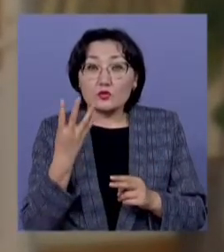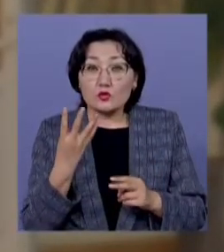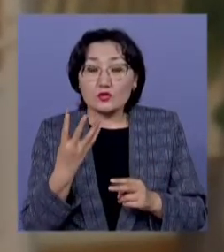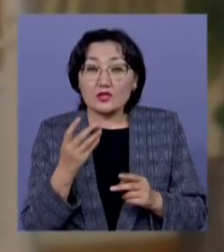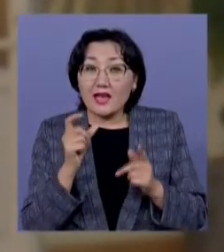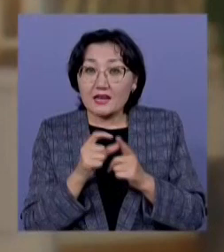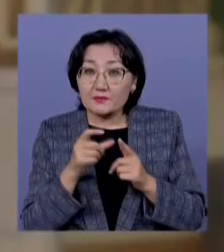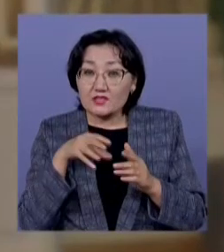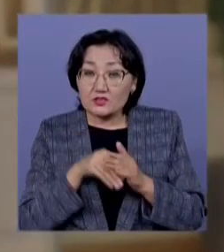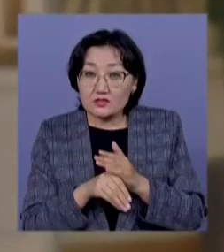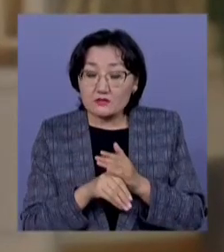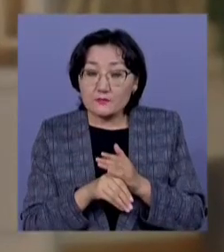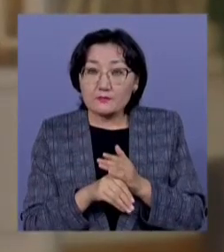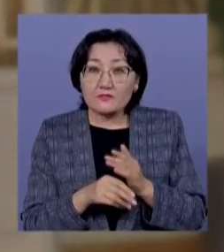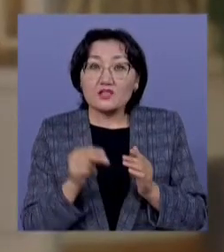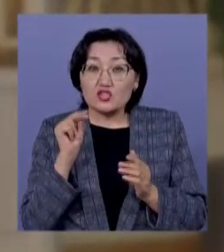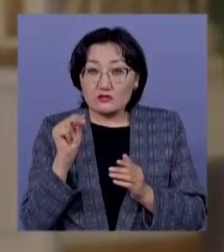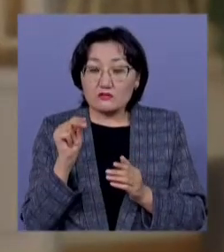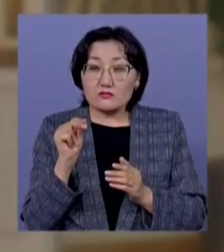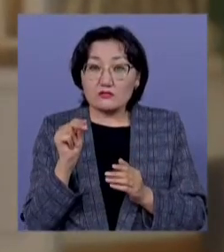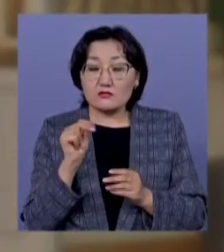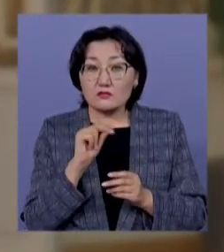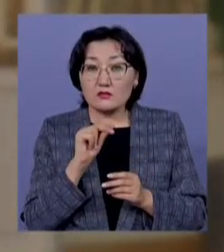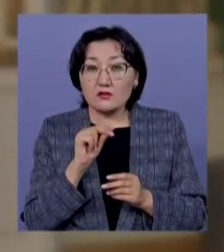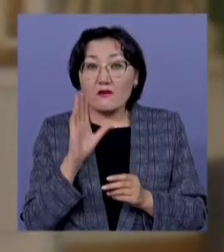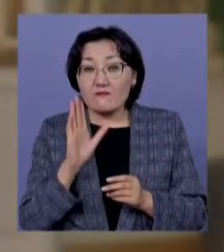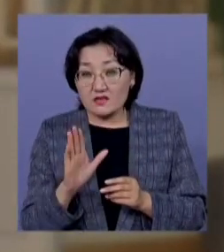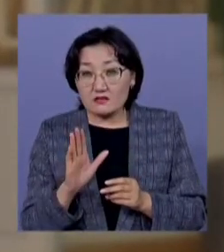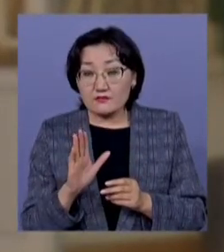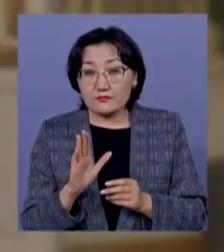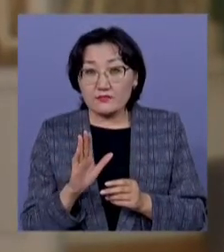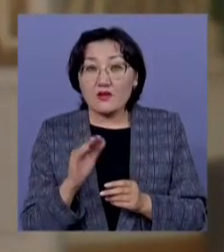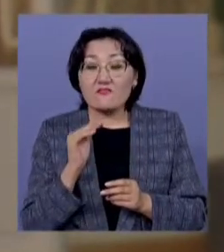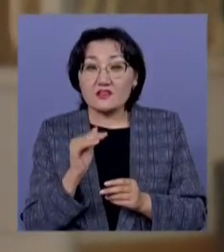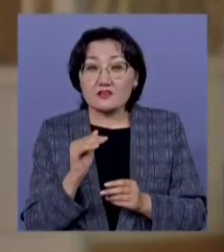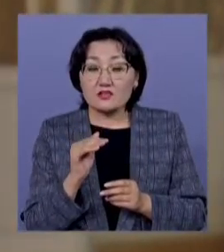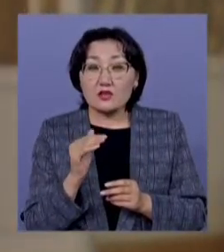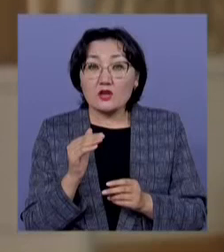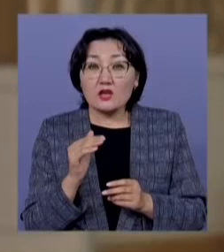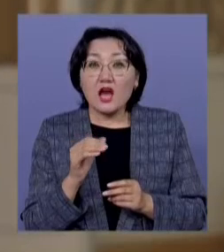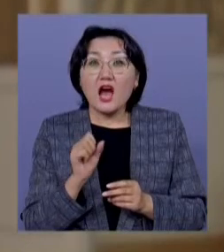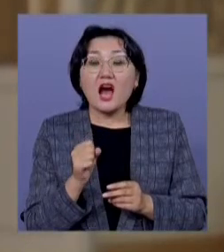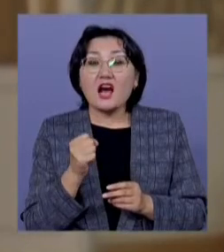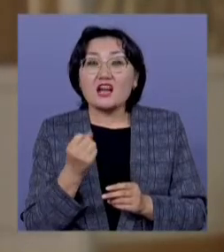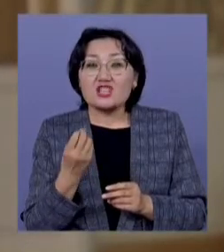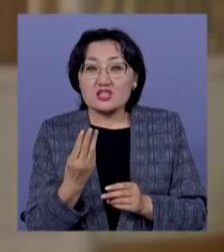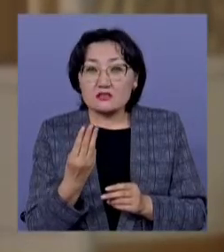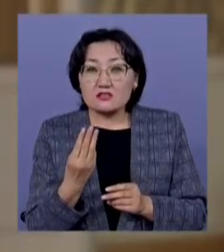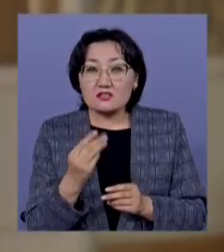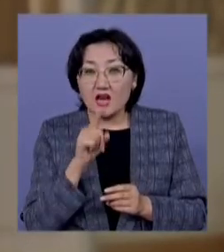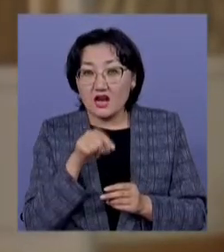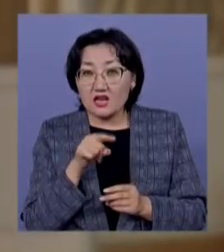таңбаны кіргіздік. Ол жаңағы Ч, В, Ф. Сосын анау Аш. Ол